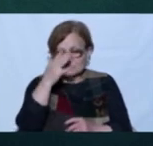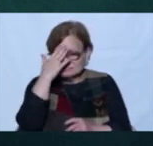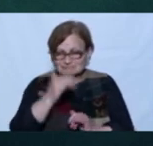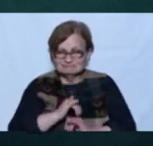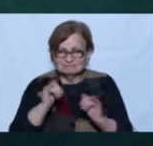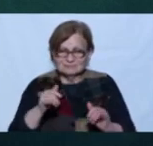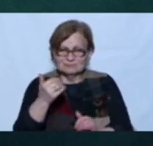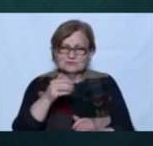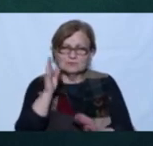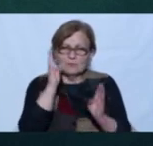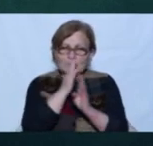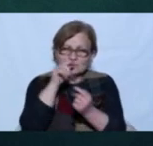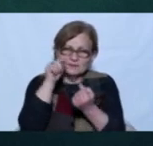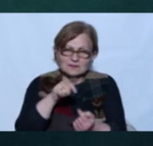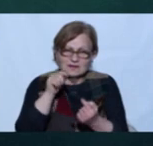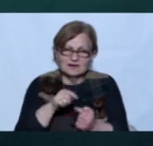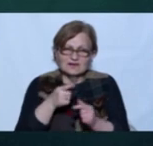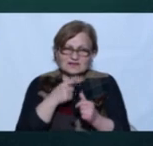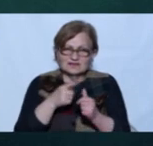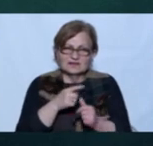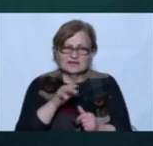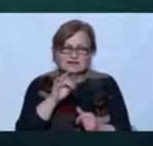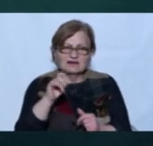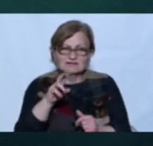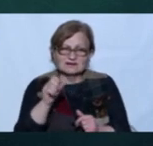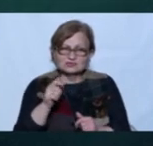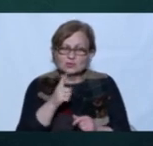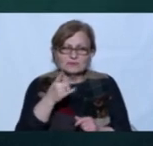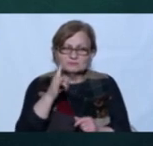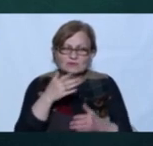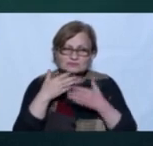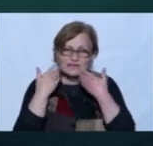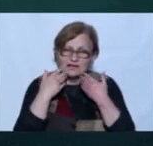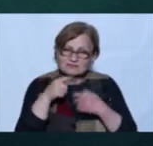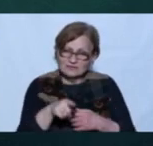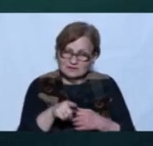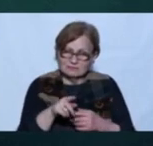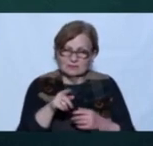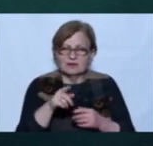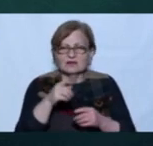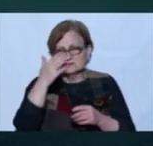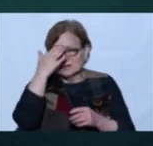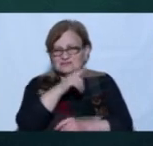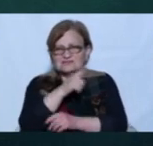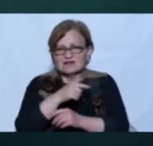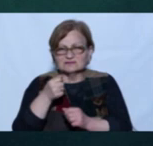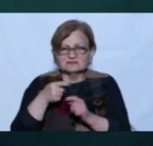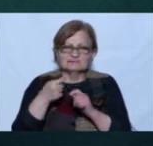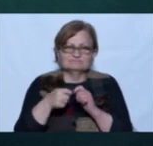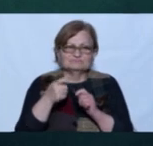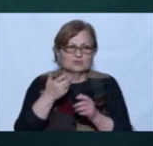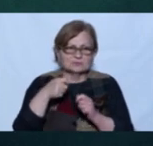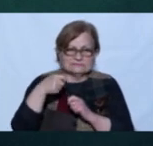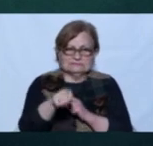მის ბუნების შესაბამის იარაღს, რომლის ხმარება და გამოყენება ბავშვს ძლიერ ეადვილება და ძალით აჩეჩებს ხელში იმისთანა შეუსაბამო